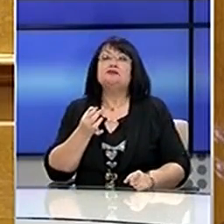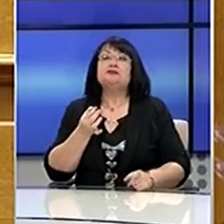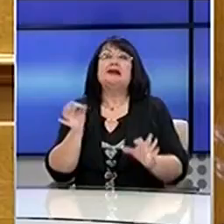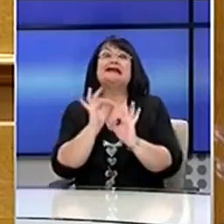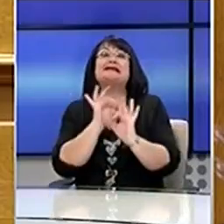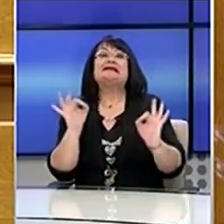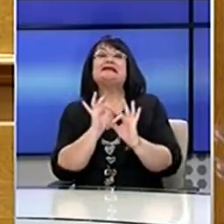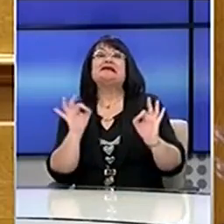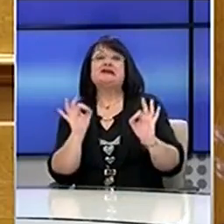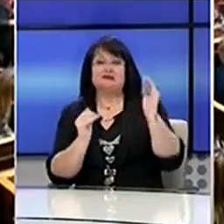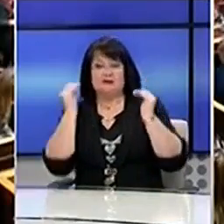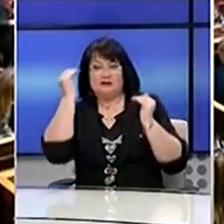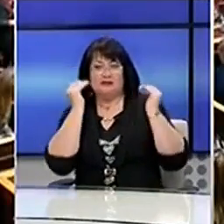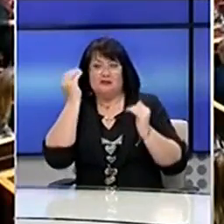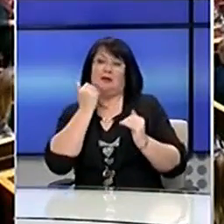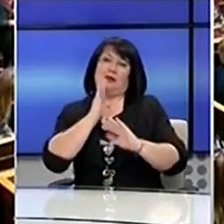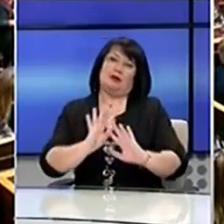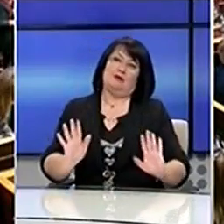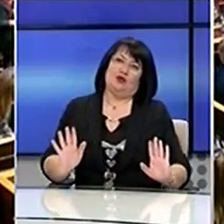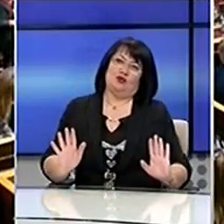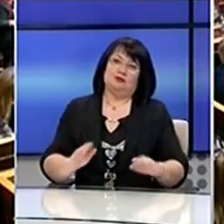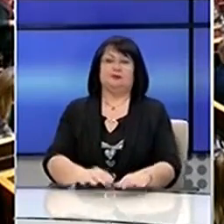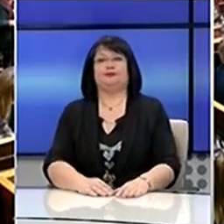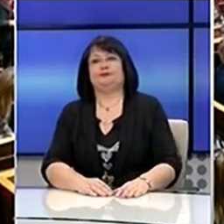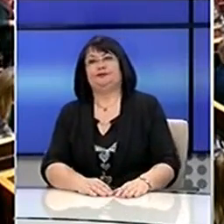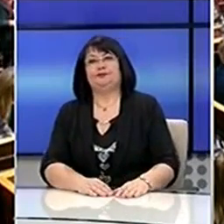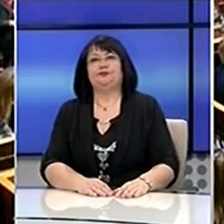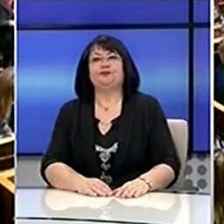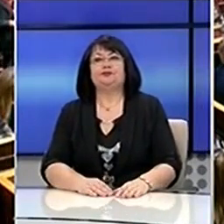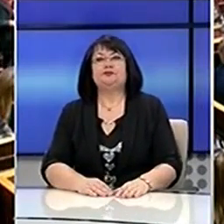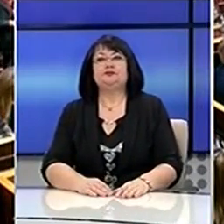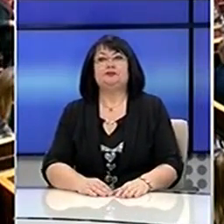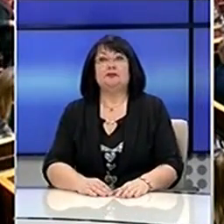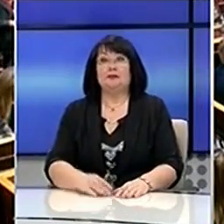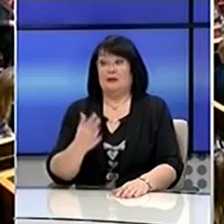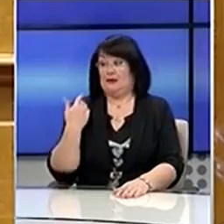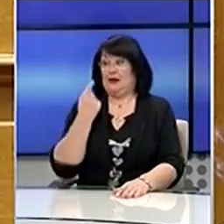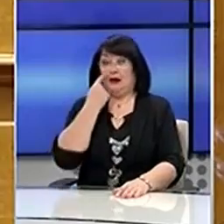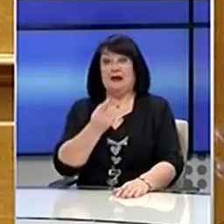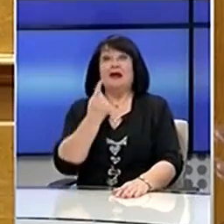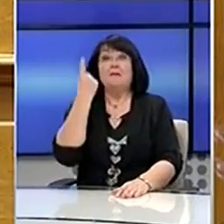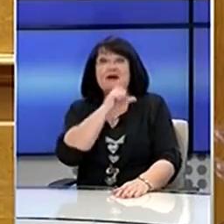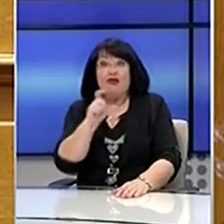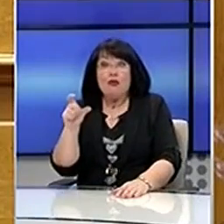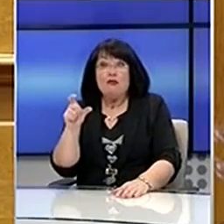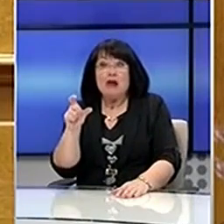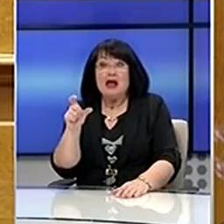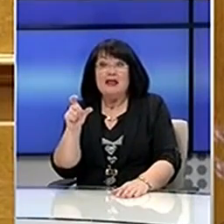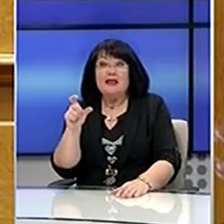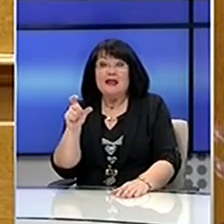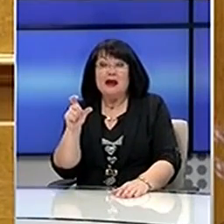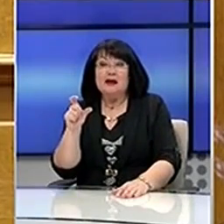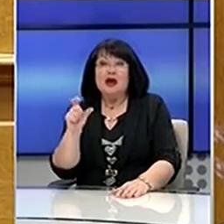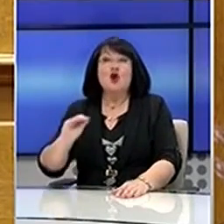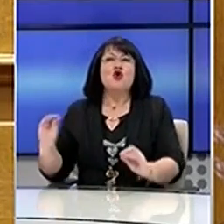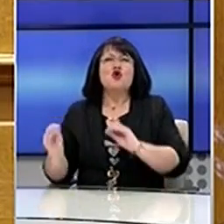απολύτως αμφισβήτησης. Είδαμε μέσα σε λιγότερο από μία εβδομάδα μία δραματική, εκθετική